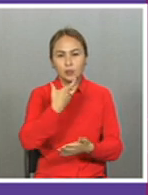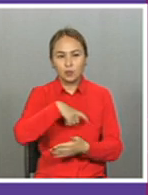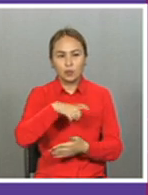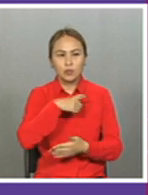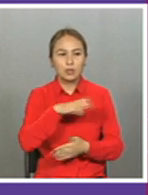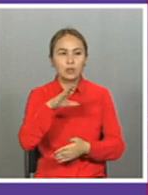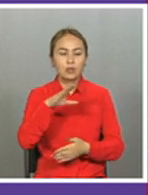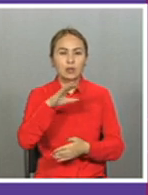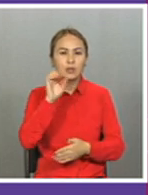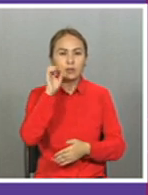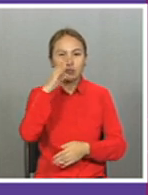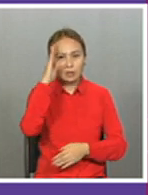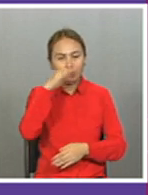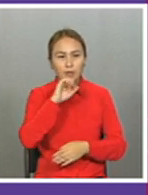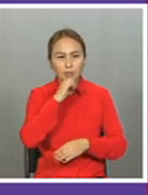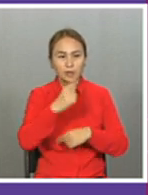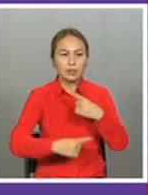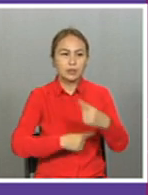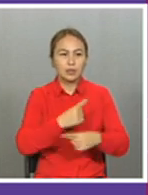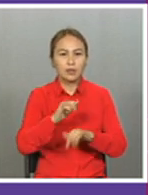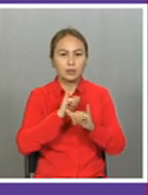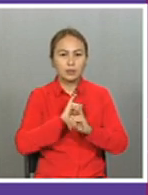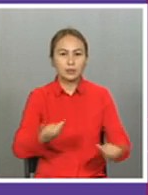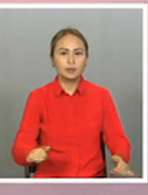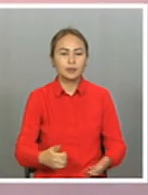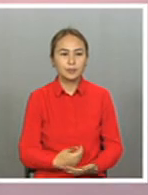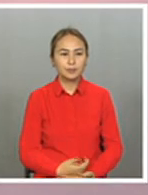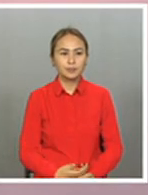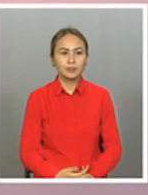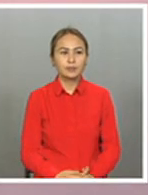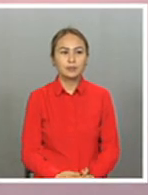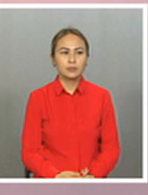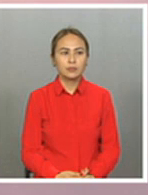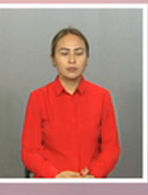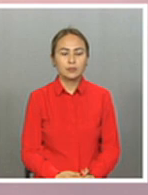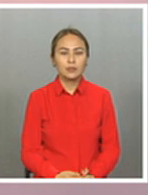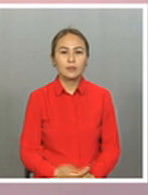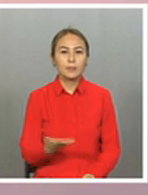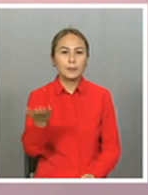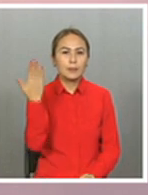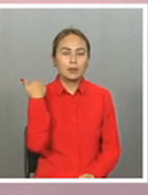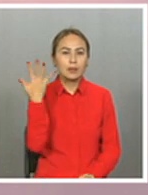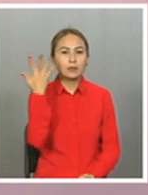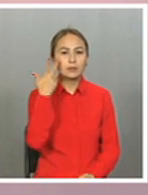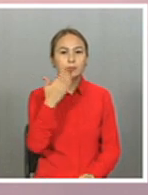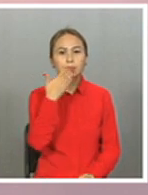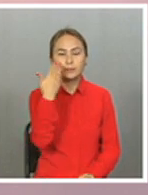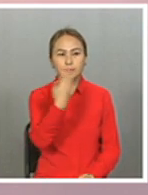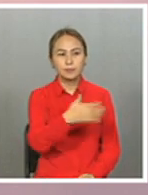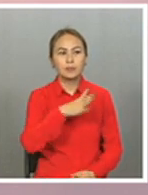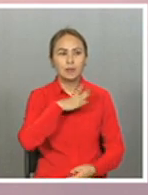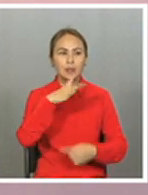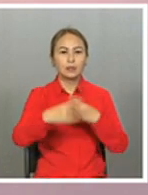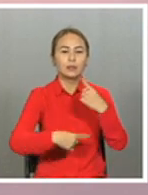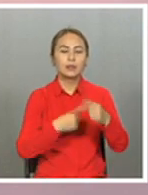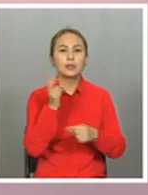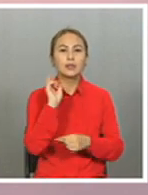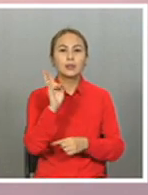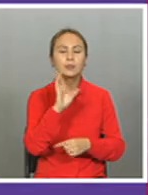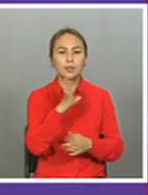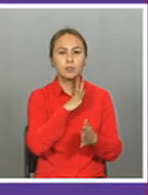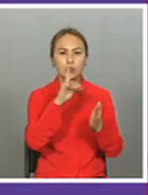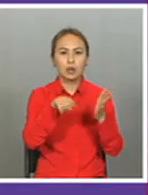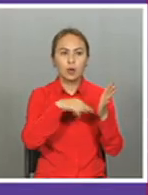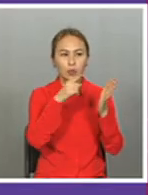Сендер өз ата-бабаларыңнан тарадыңдар. Бұрынғылар жөн сұрасқанда ата тегін кім деп сұрақ